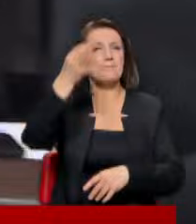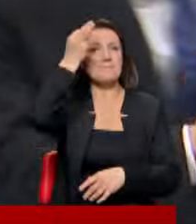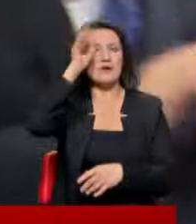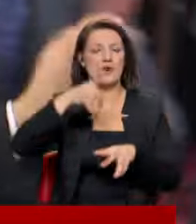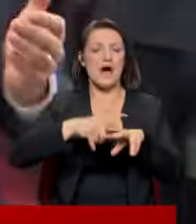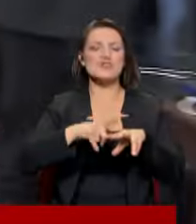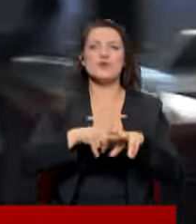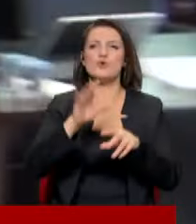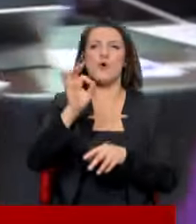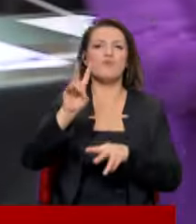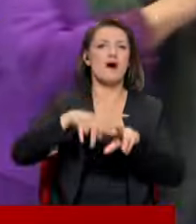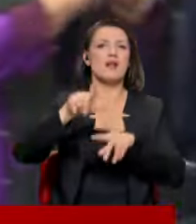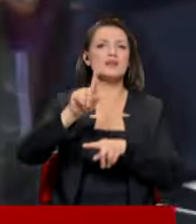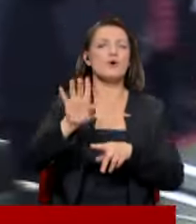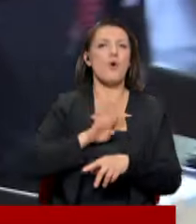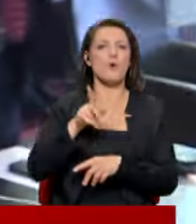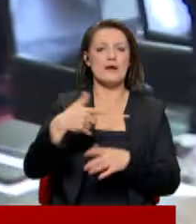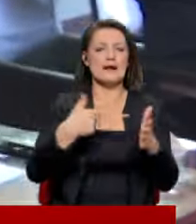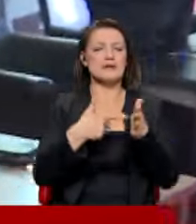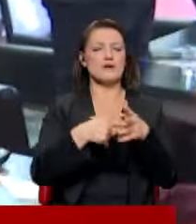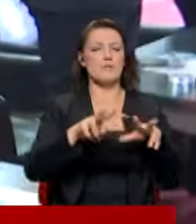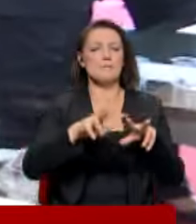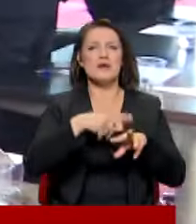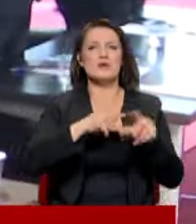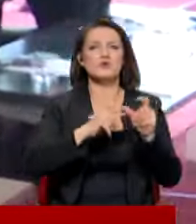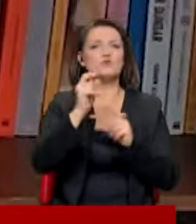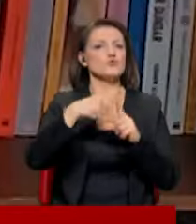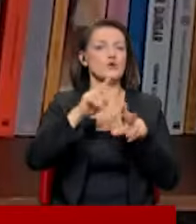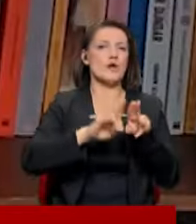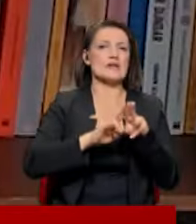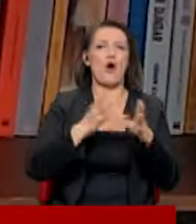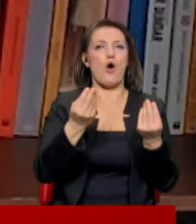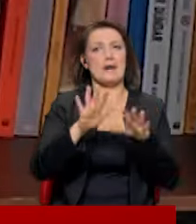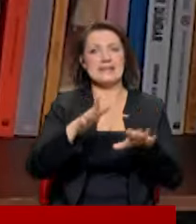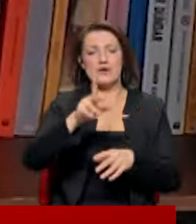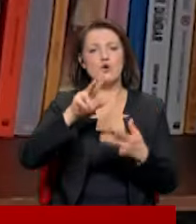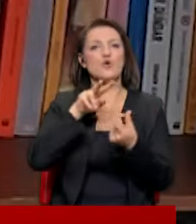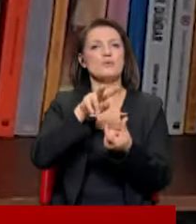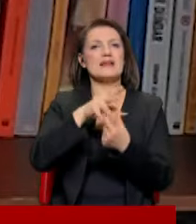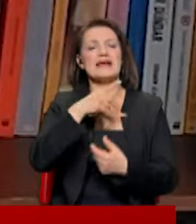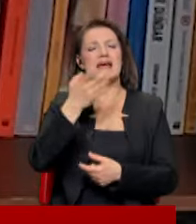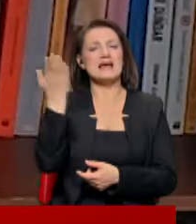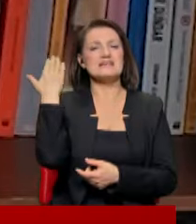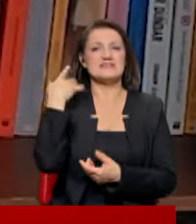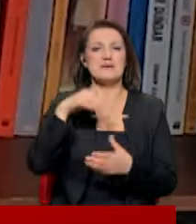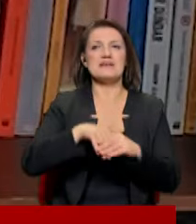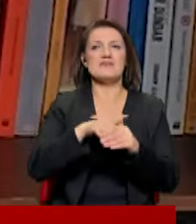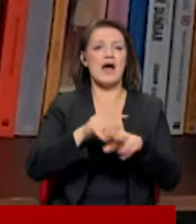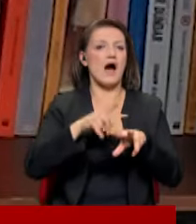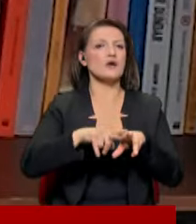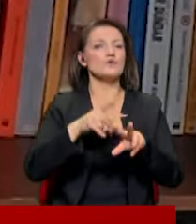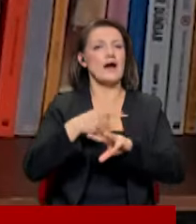Bakırköy'de Ayşegül Ovalıoğlu, Kadıköy'de Mesut Tösedağ ismi ağır basıyor. Ümraniye'de eski milletvekili Aykut